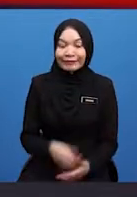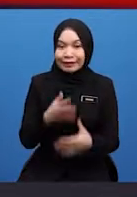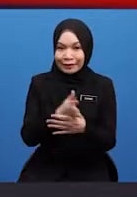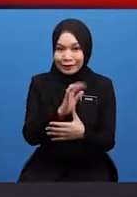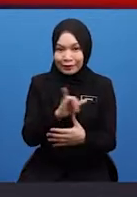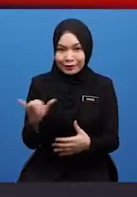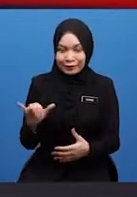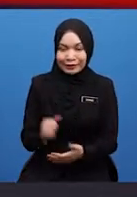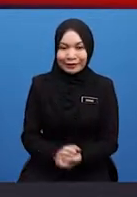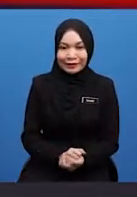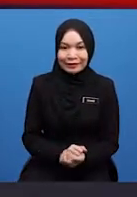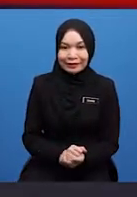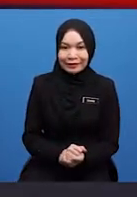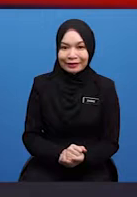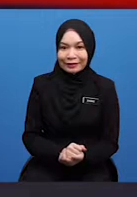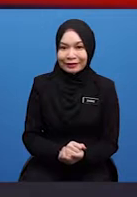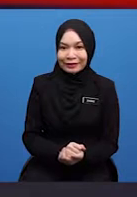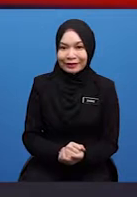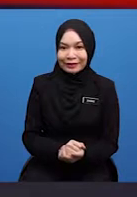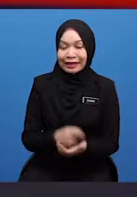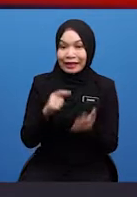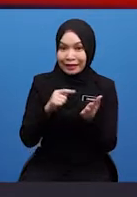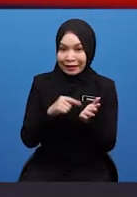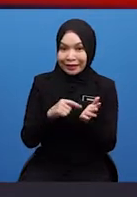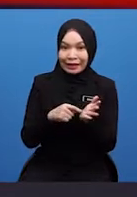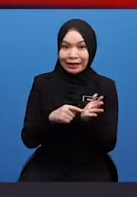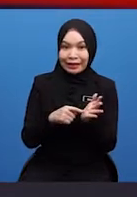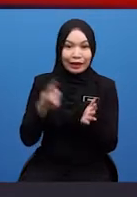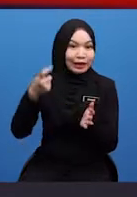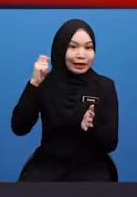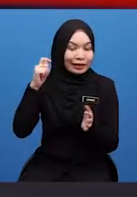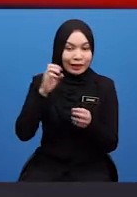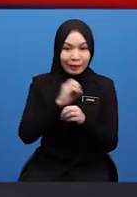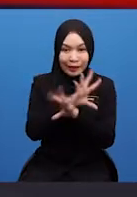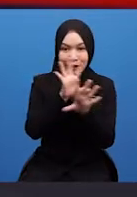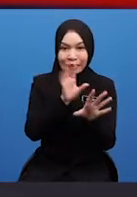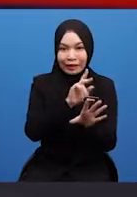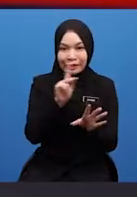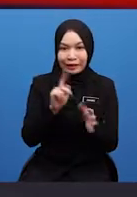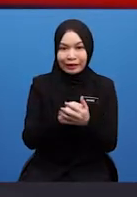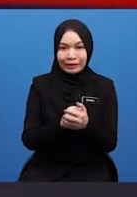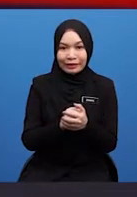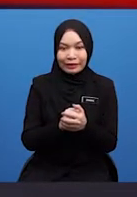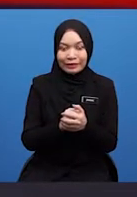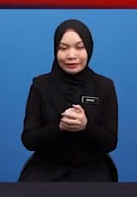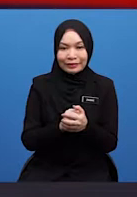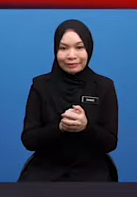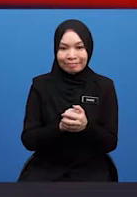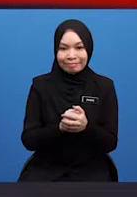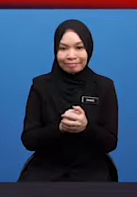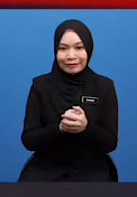Seterusnya, segmen ini menerangkan kepentingan kadar banding sebelum melukis gubahan dalam